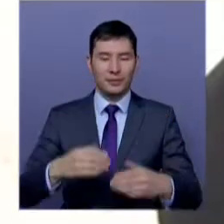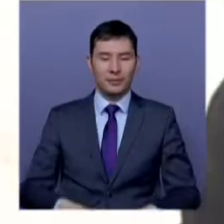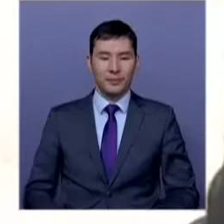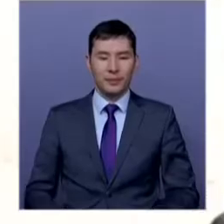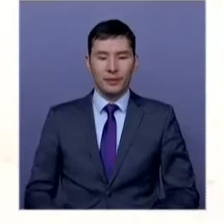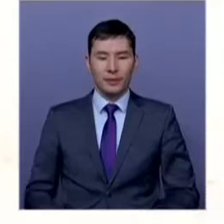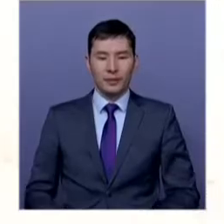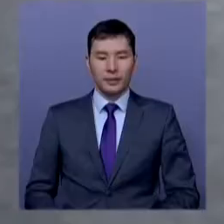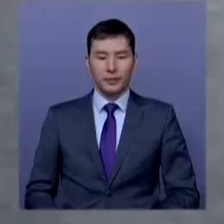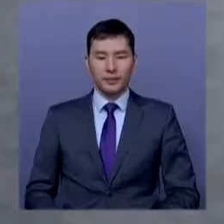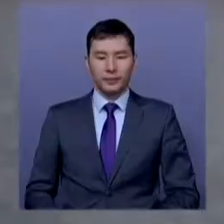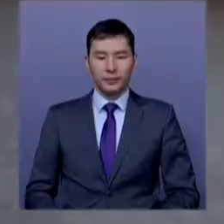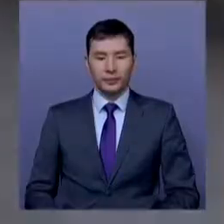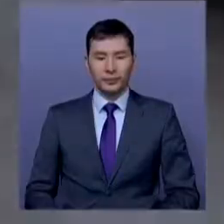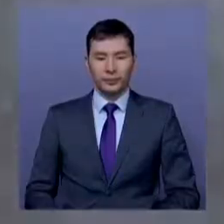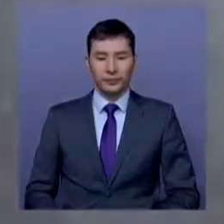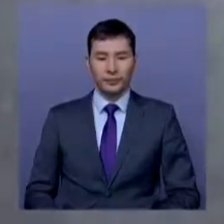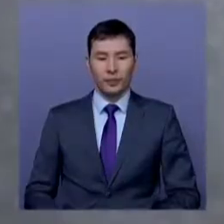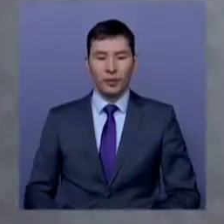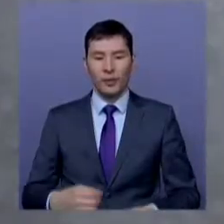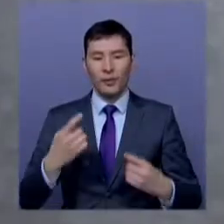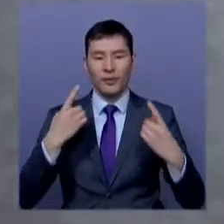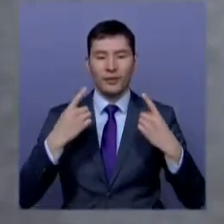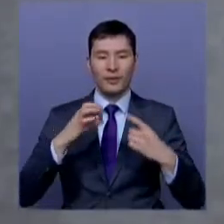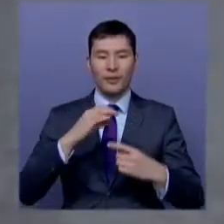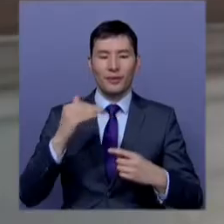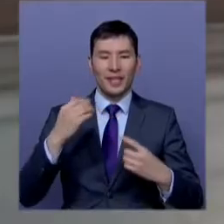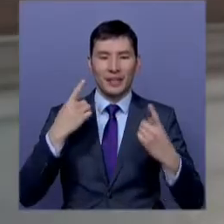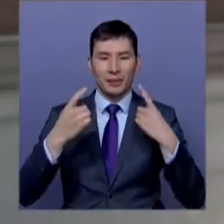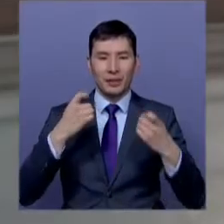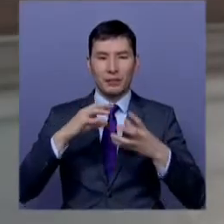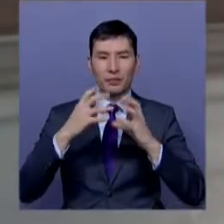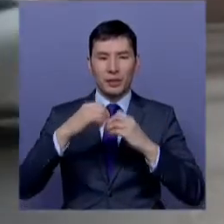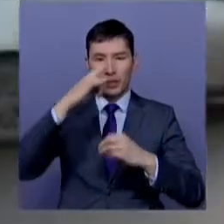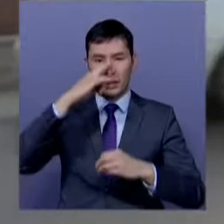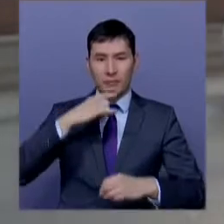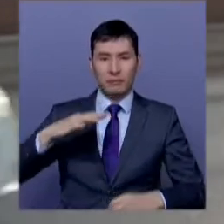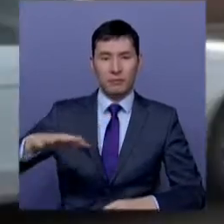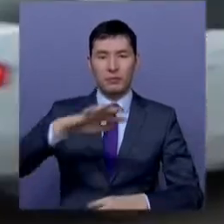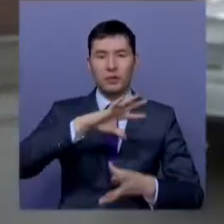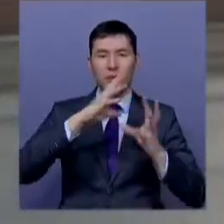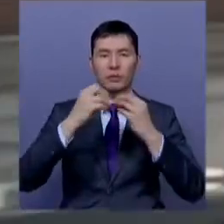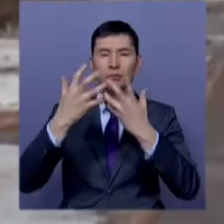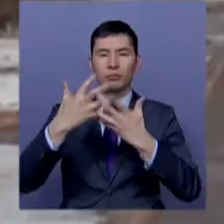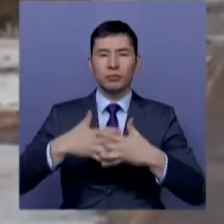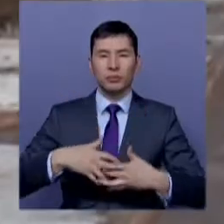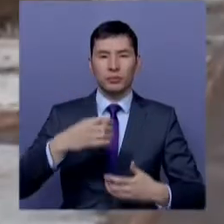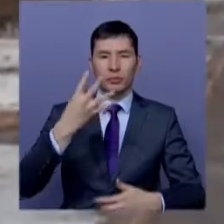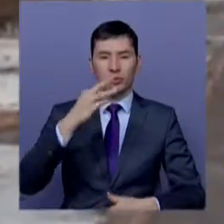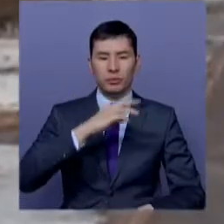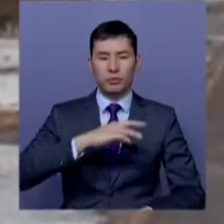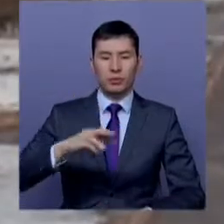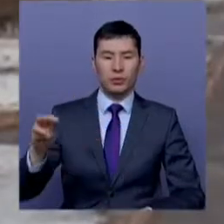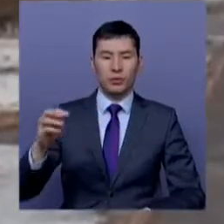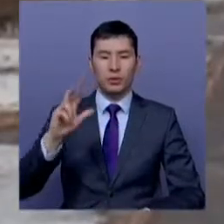іс-қимылдар, әрекеттер болса деп ойлаймын. Ресми ақпарат бойынша Қазақстанда қазір 4 миллион көлік бар. Олардың 343 мыңнан астамы